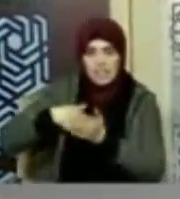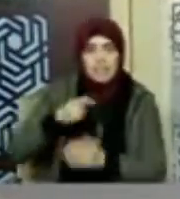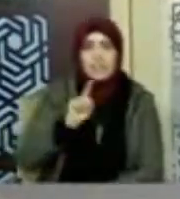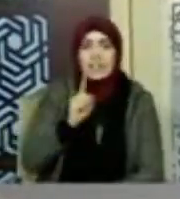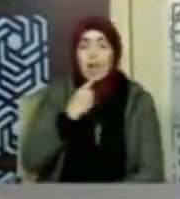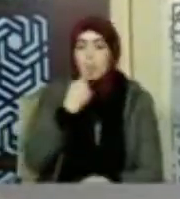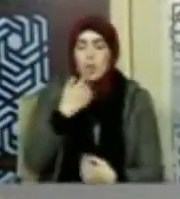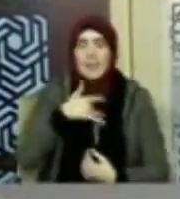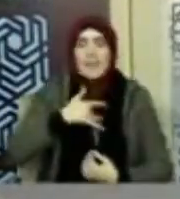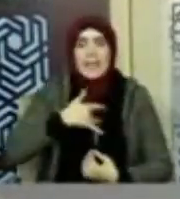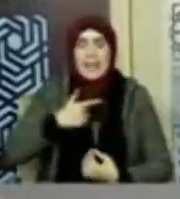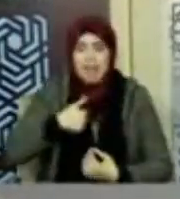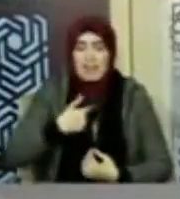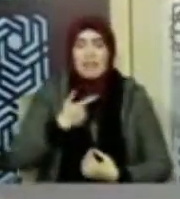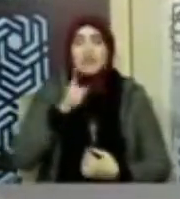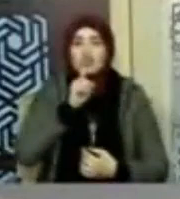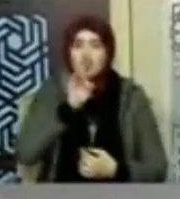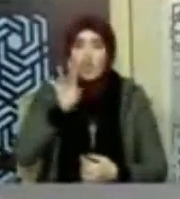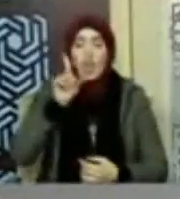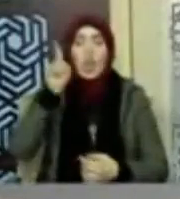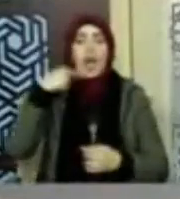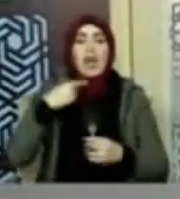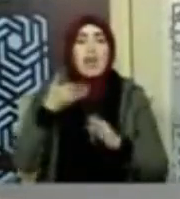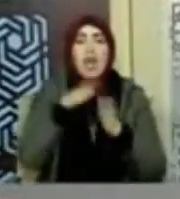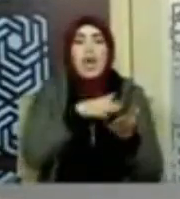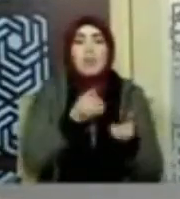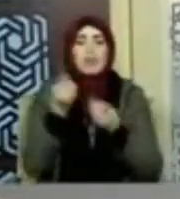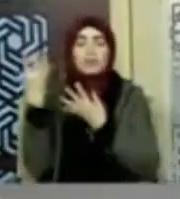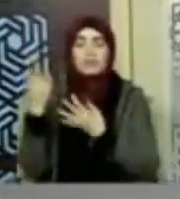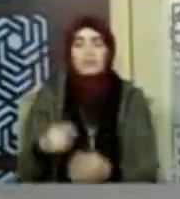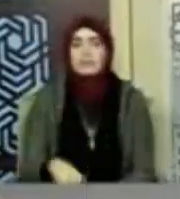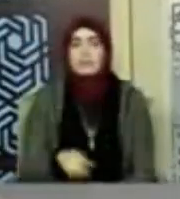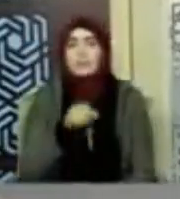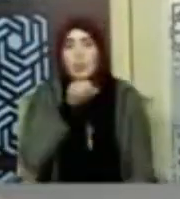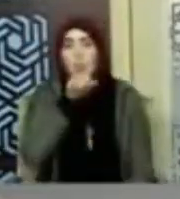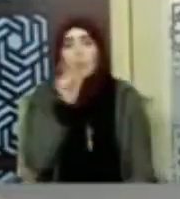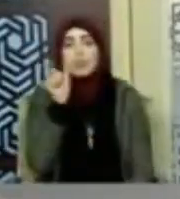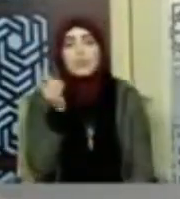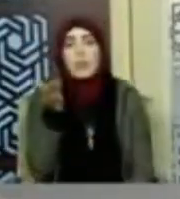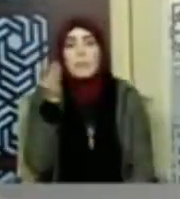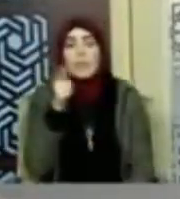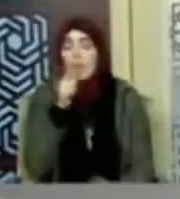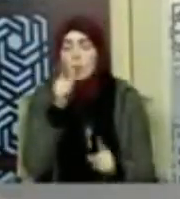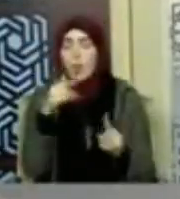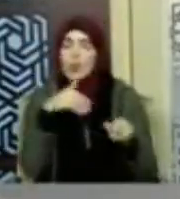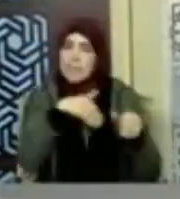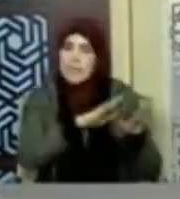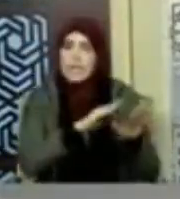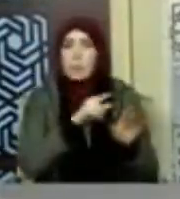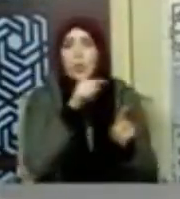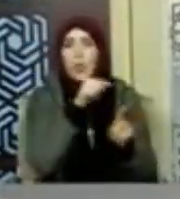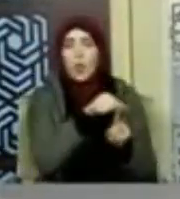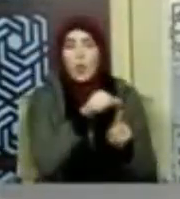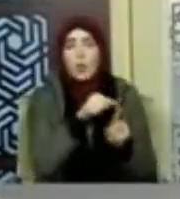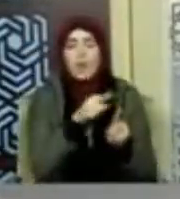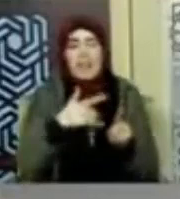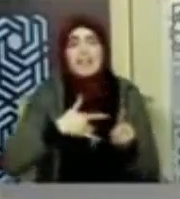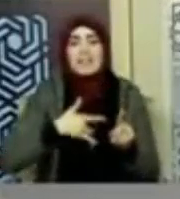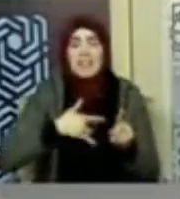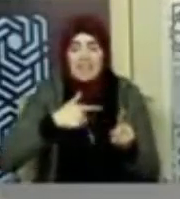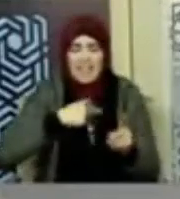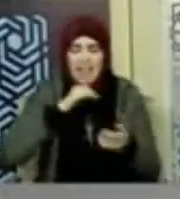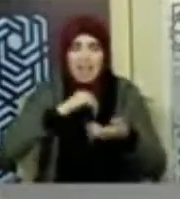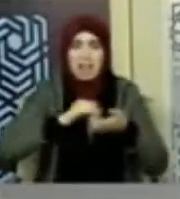النبي صلى الله عليه وسلم دعه يا عمر، اترك، هذا موقف من